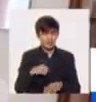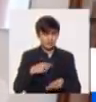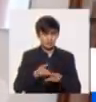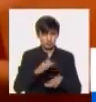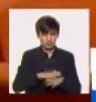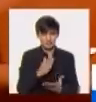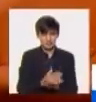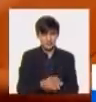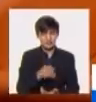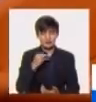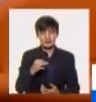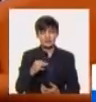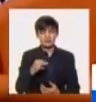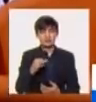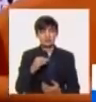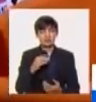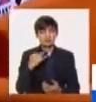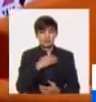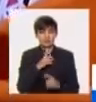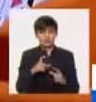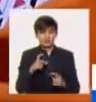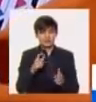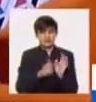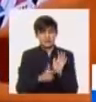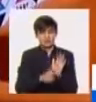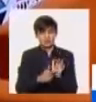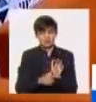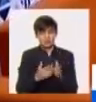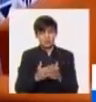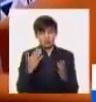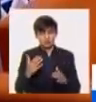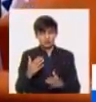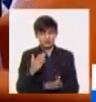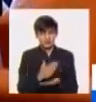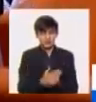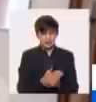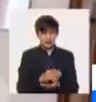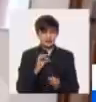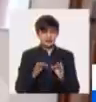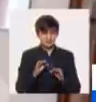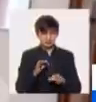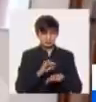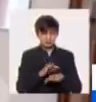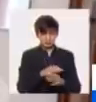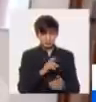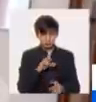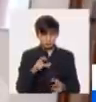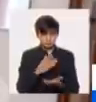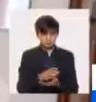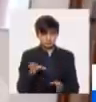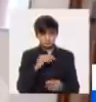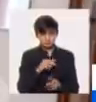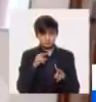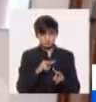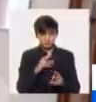есептеледі. Және көптеген 70-тен астам орташа ауырлықтағы науқастарымыз бар. Олардың барлықтарына